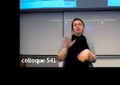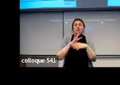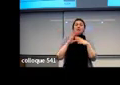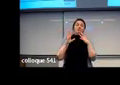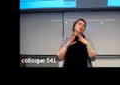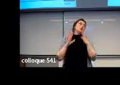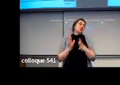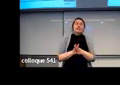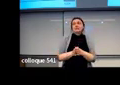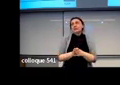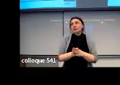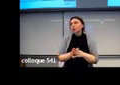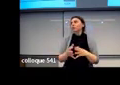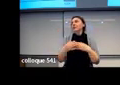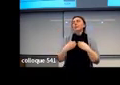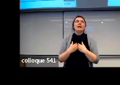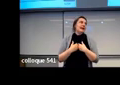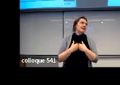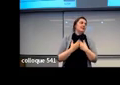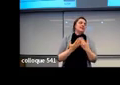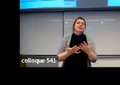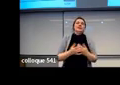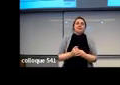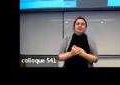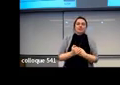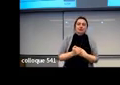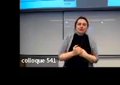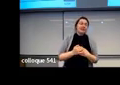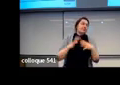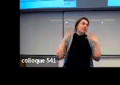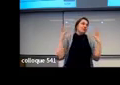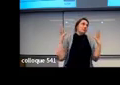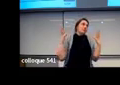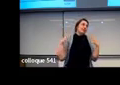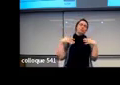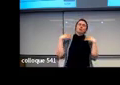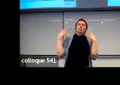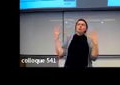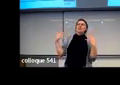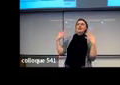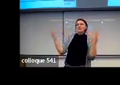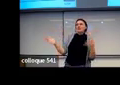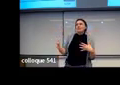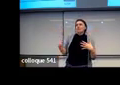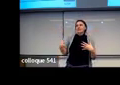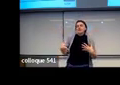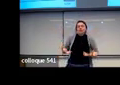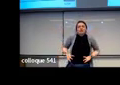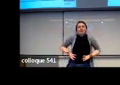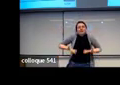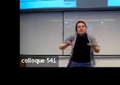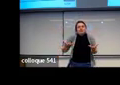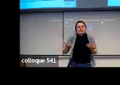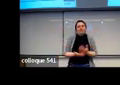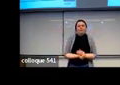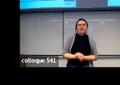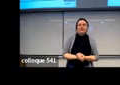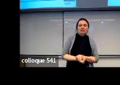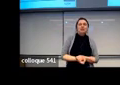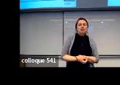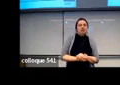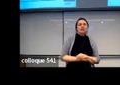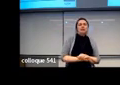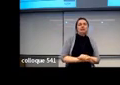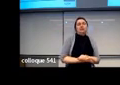contenus, puis on a changé les titres. Nous, on n'était pas à l'aise d'appeler ça une analyse. C'était pas du tout une analyse cherchant à faire sortir les